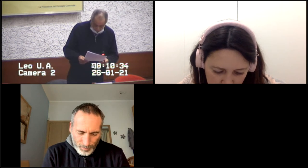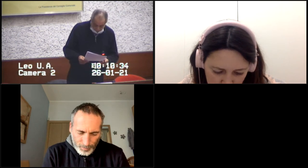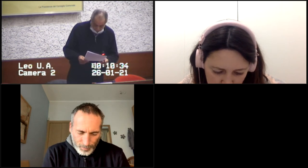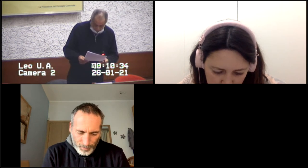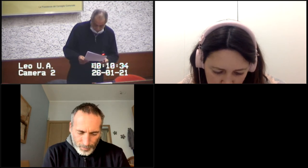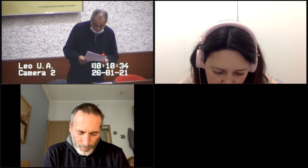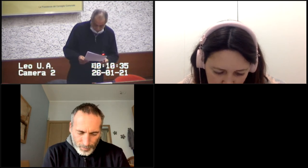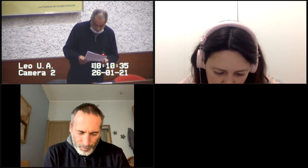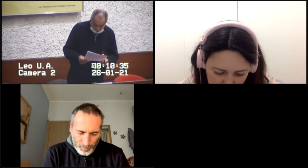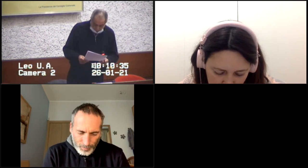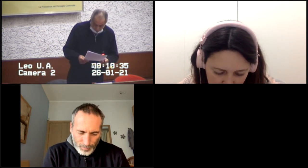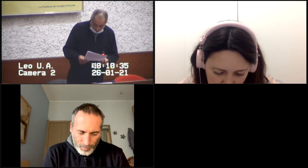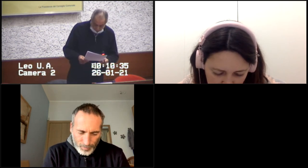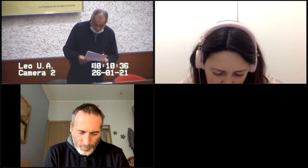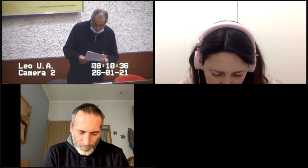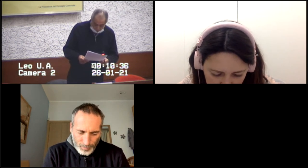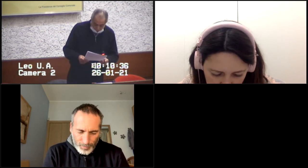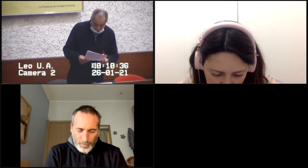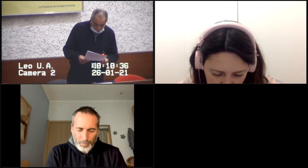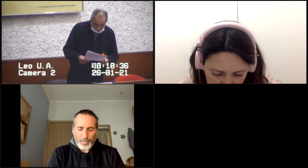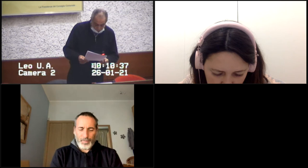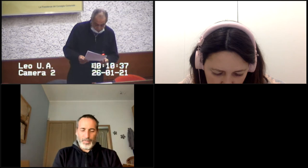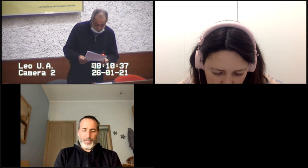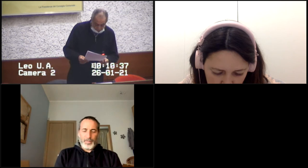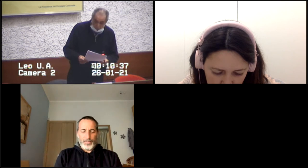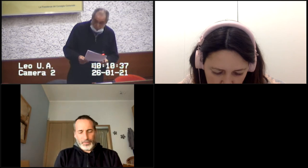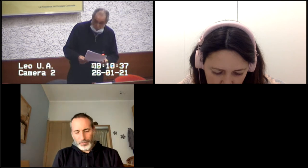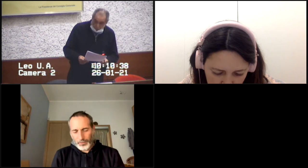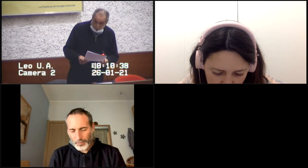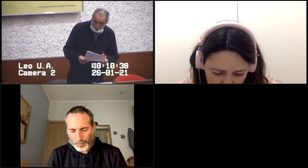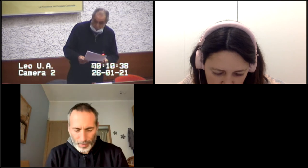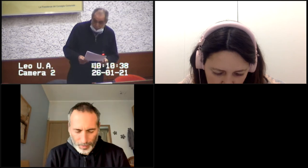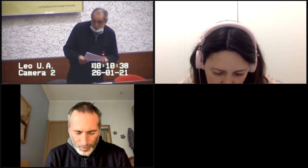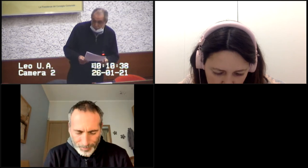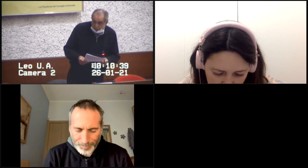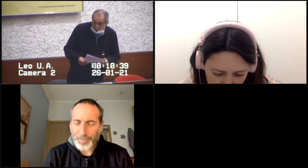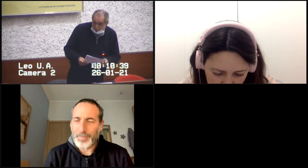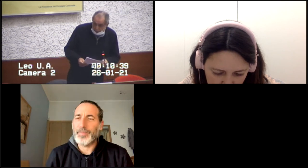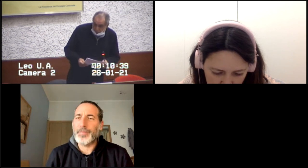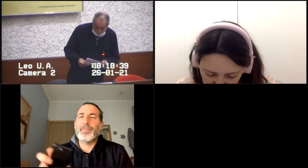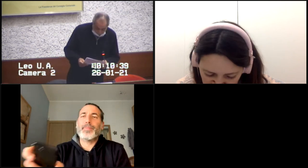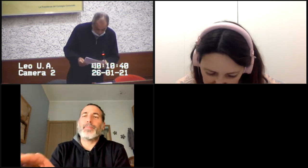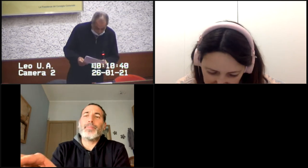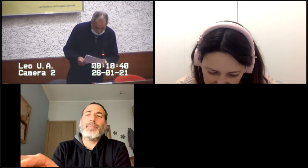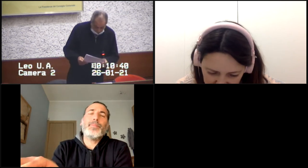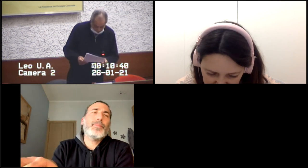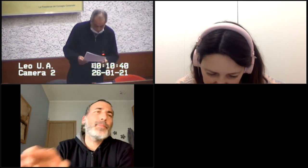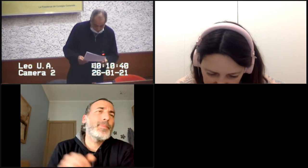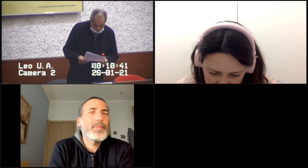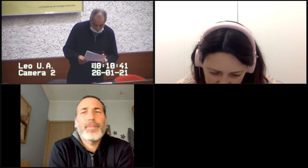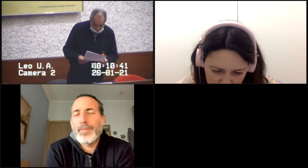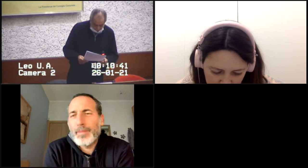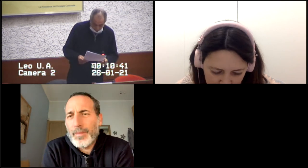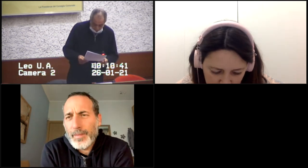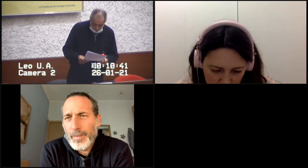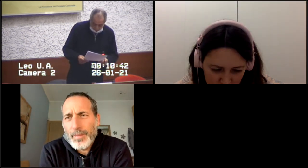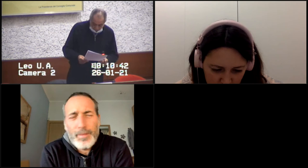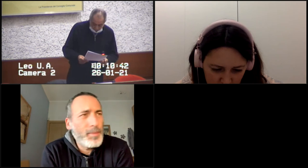cui i residenti vorrebbero condividere con l'amministrazione, questo l'abbiamo già comunicato anche se solo verbalmente